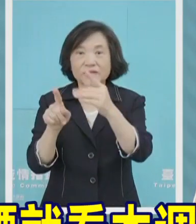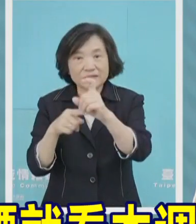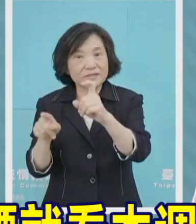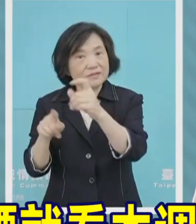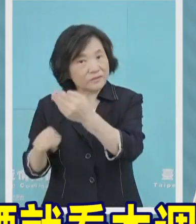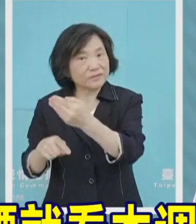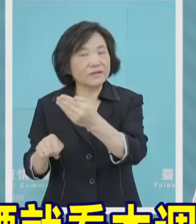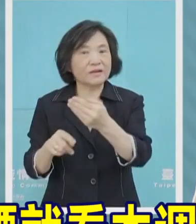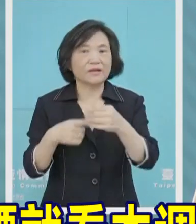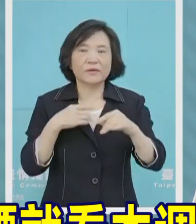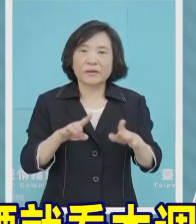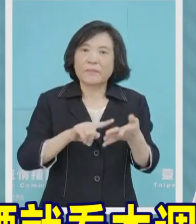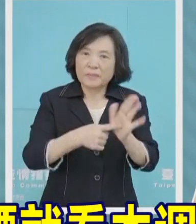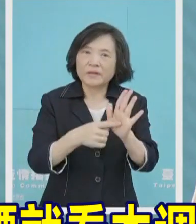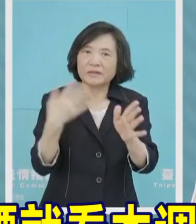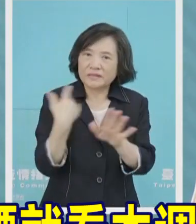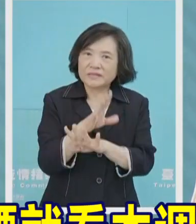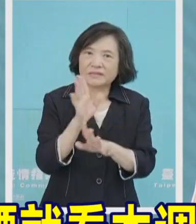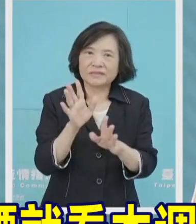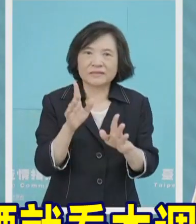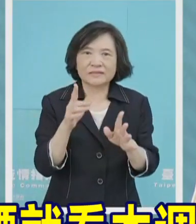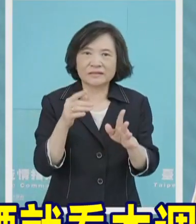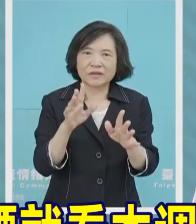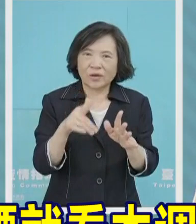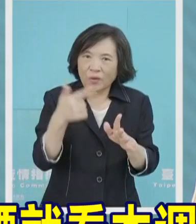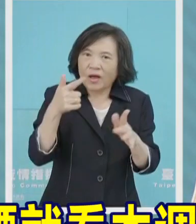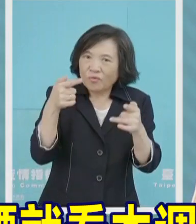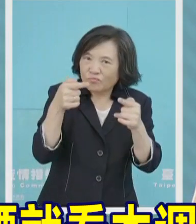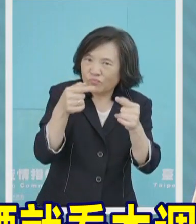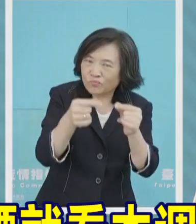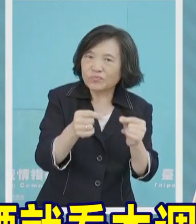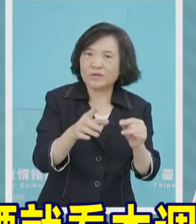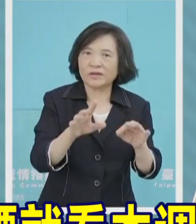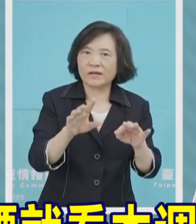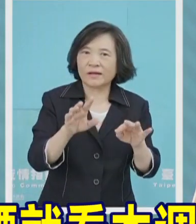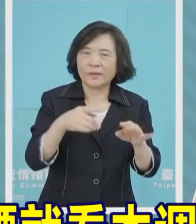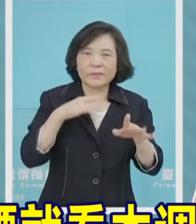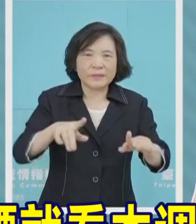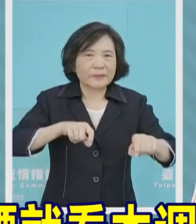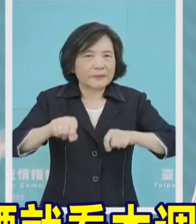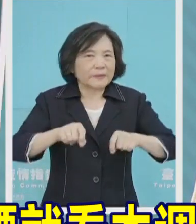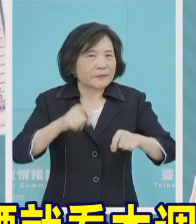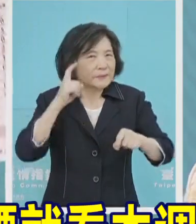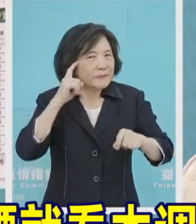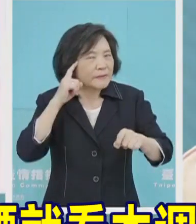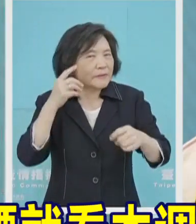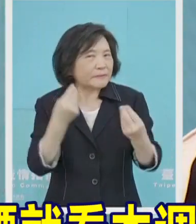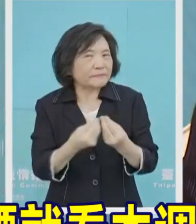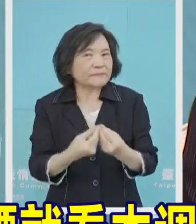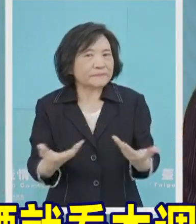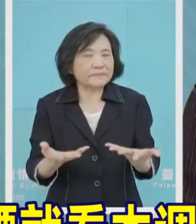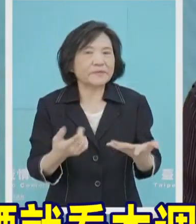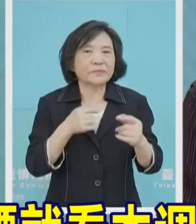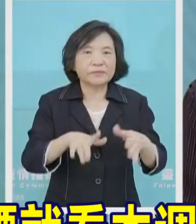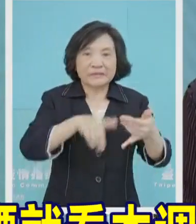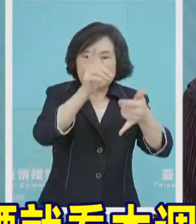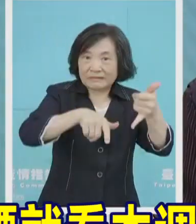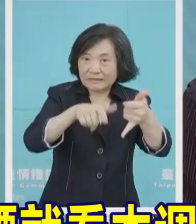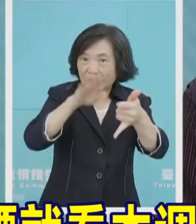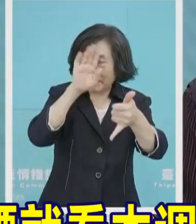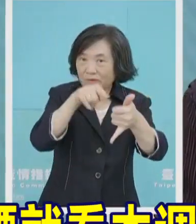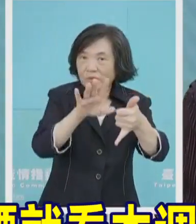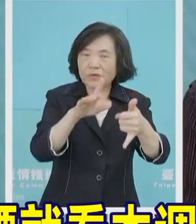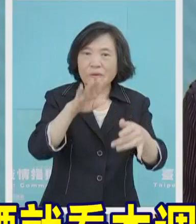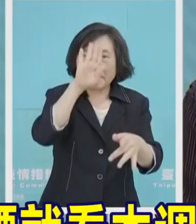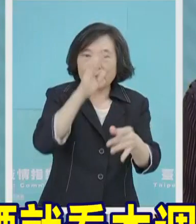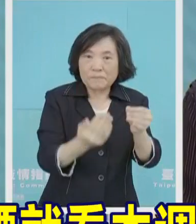九个，显然它已经到了一个瓶颈，你知道吗？我们在研究说这到底要怎么处理。那我们把这些确诊案例哦，用发病